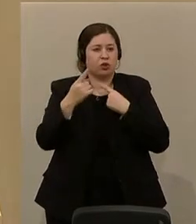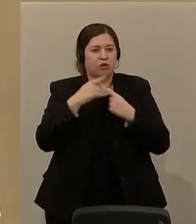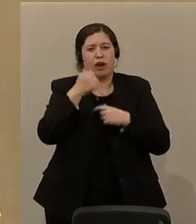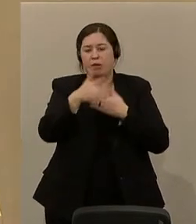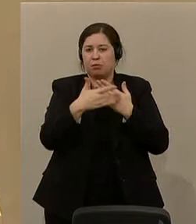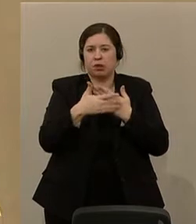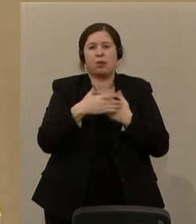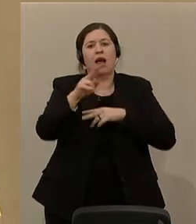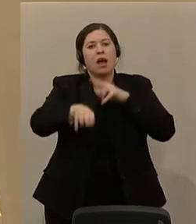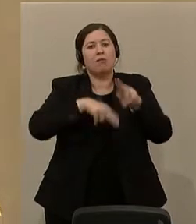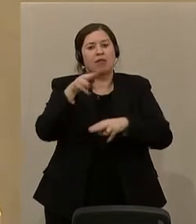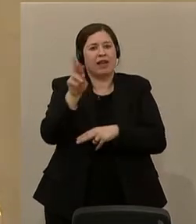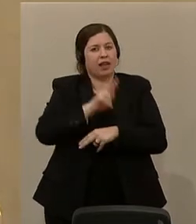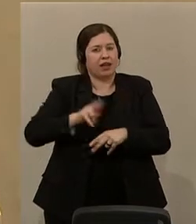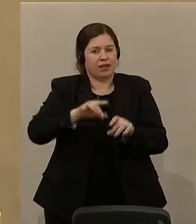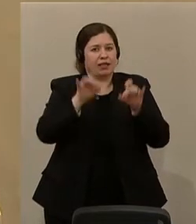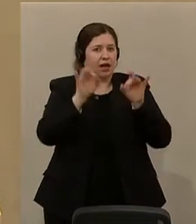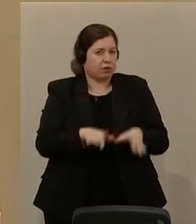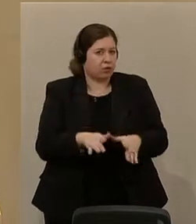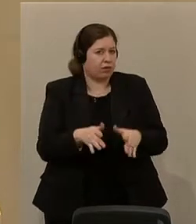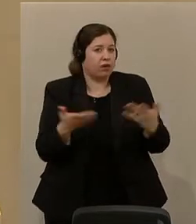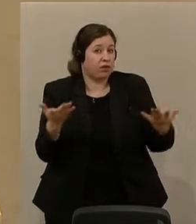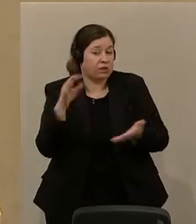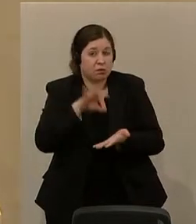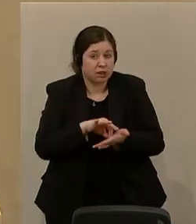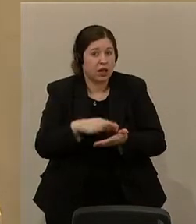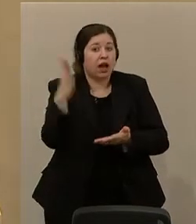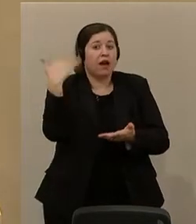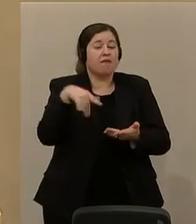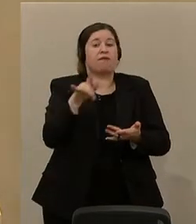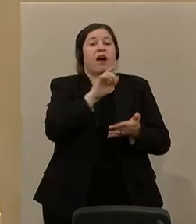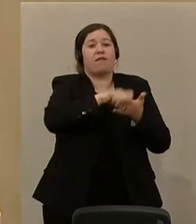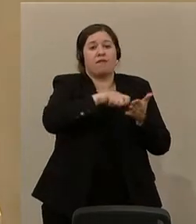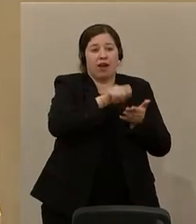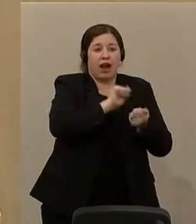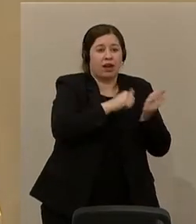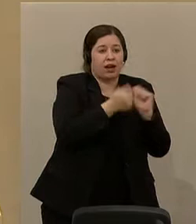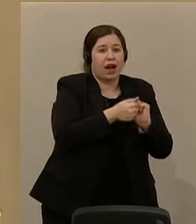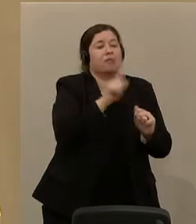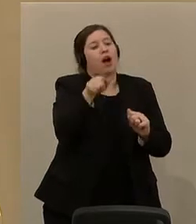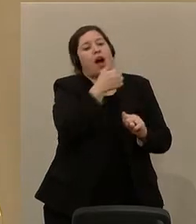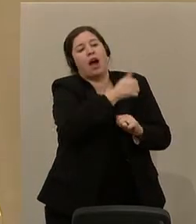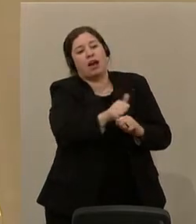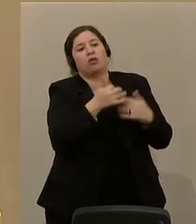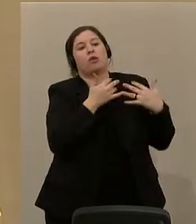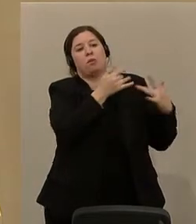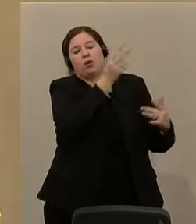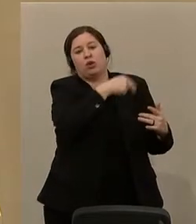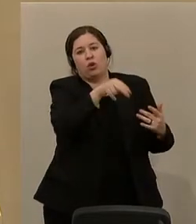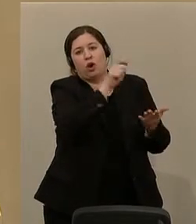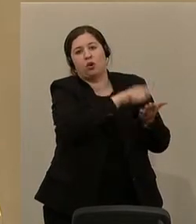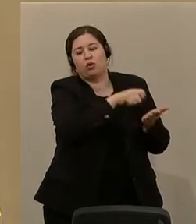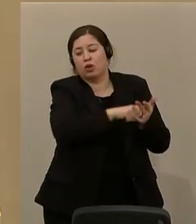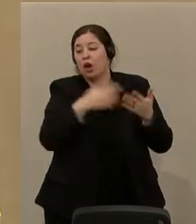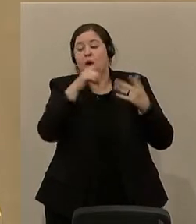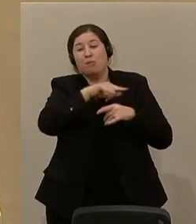des pflegeregresses was passiert da man hat gesagt im wahlkampf ein zucker 100 millionen euro wird es kosten heute wissen wir immer noch nicht